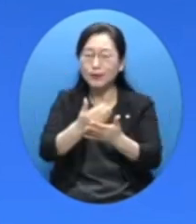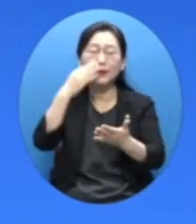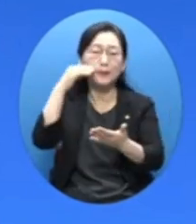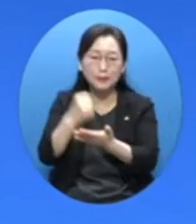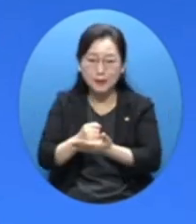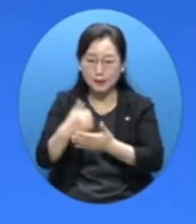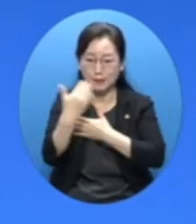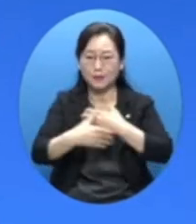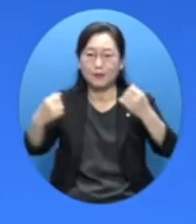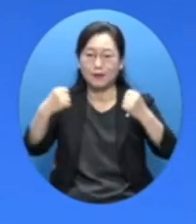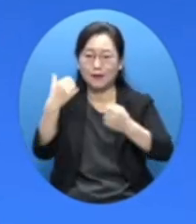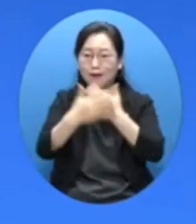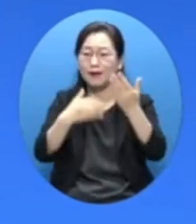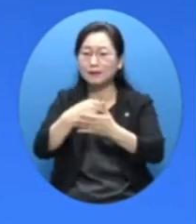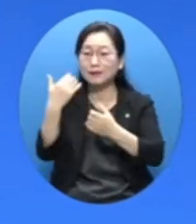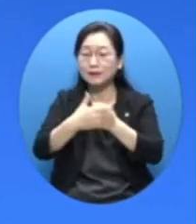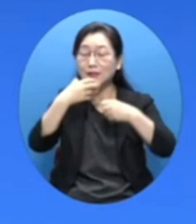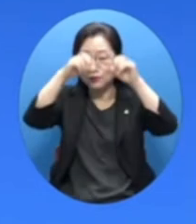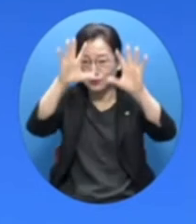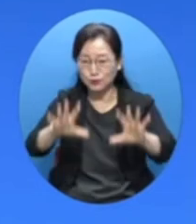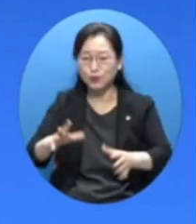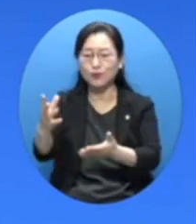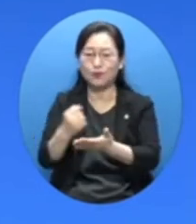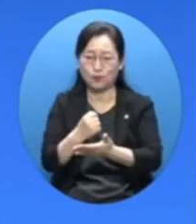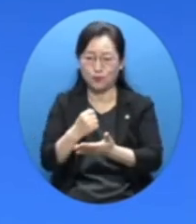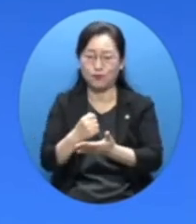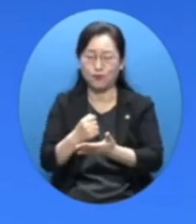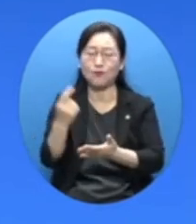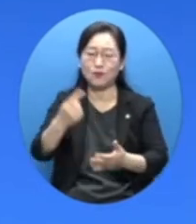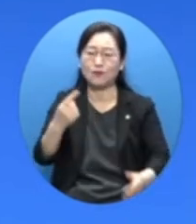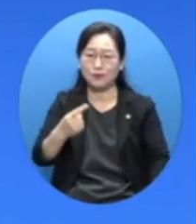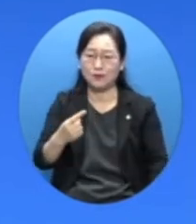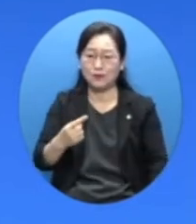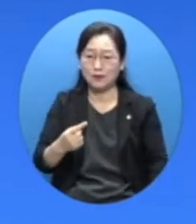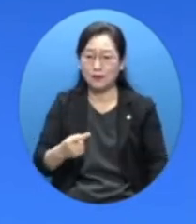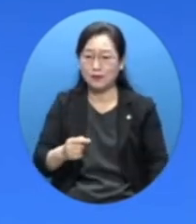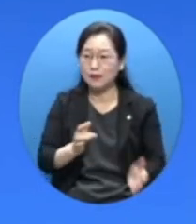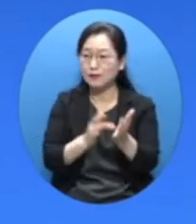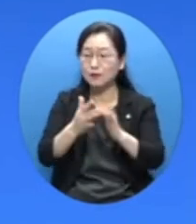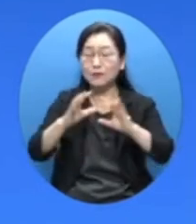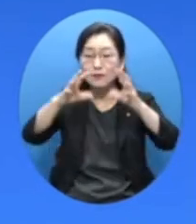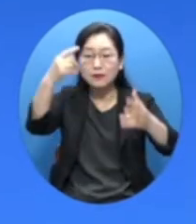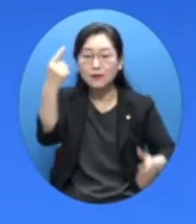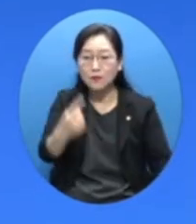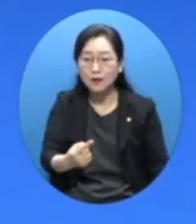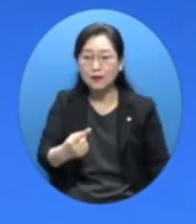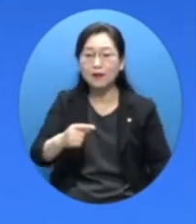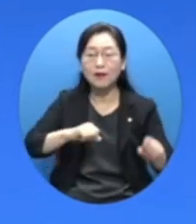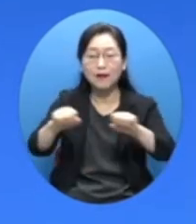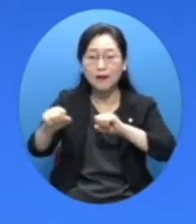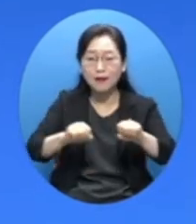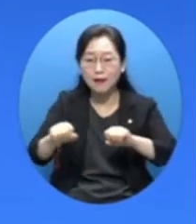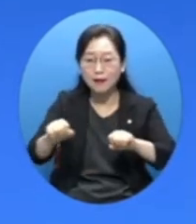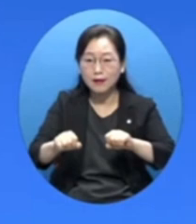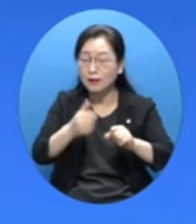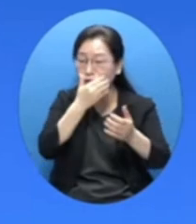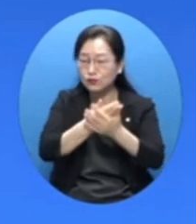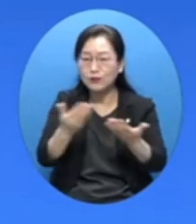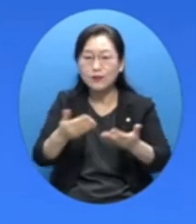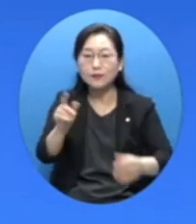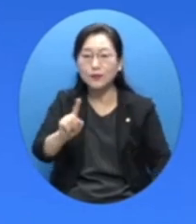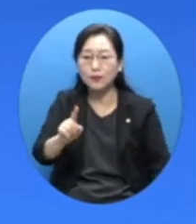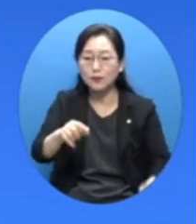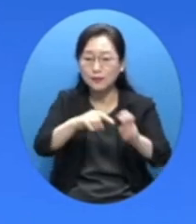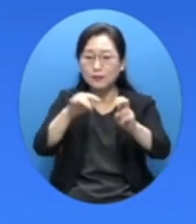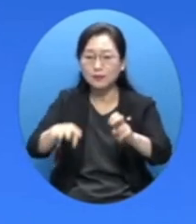잘 되며 강을 얻은 하나님의 은혜와 축복이 임하게 되는 것입니다 예수께서이 땅에 그 중요한 일이 무엇입니까